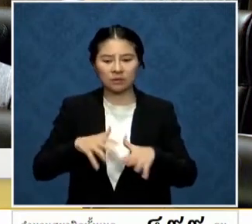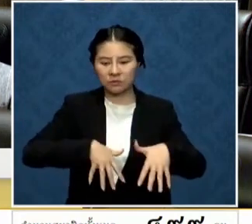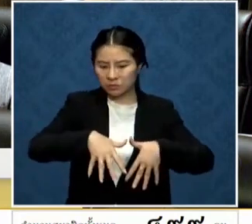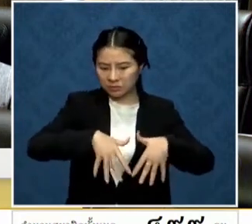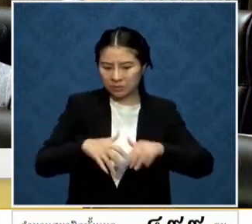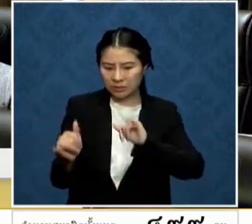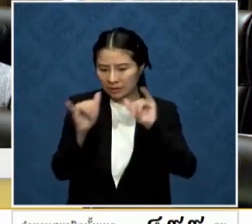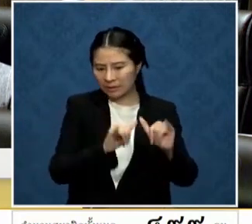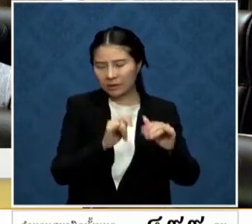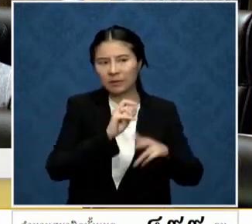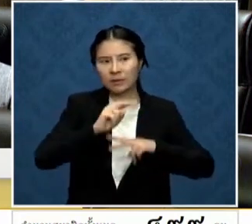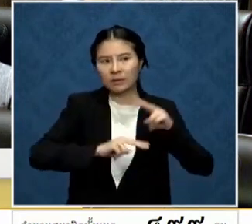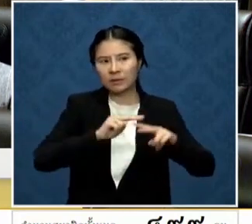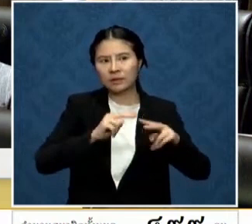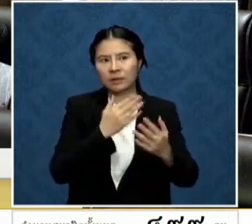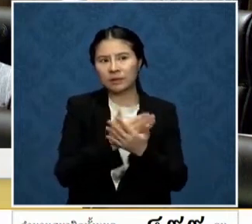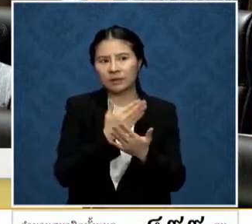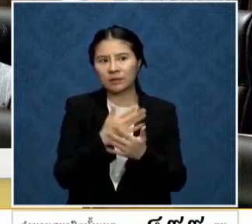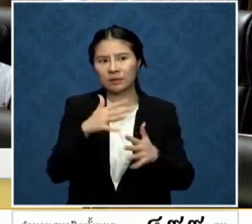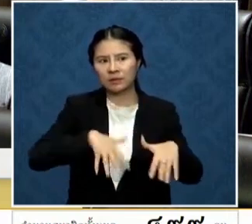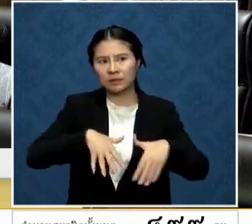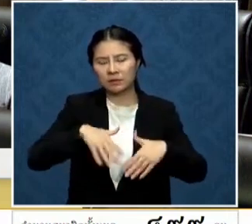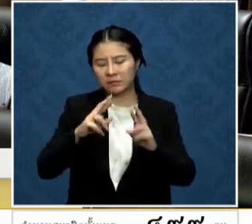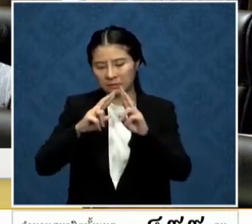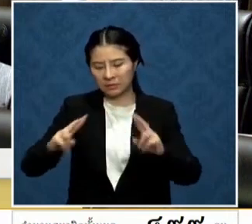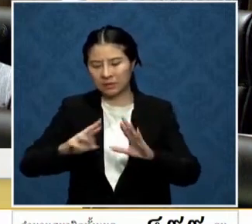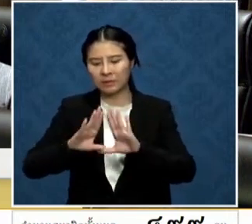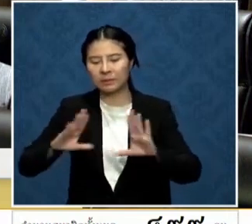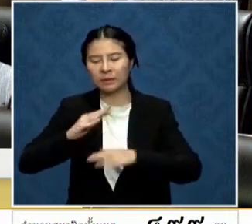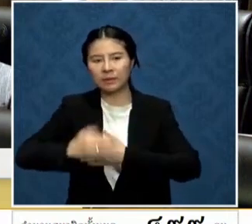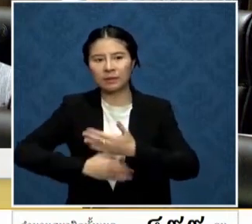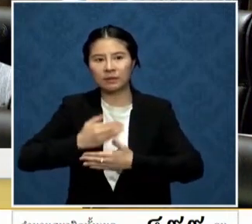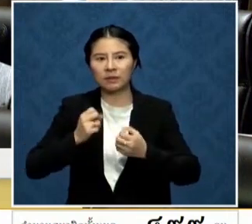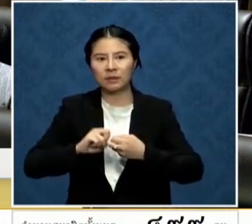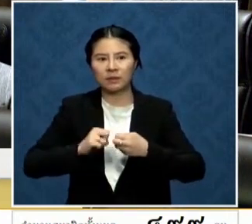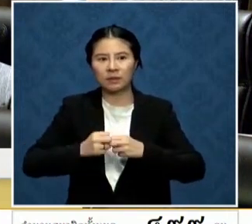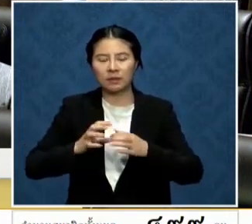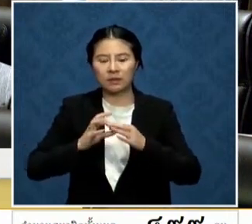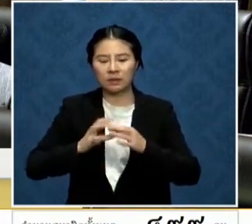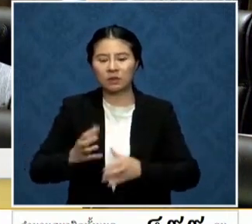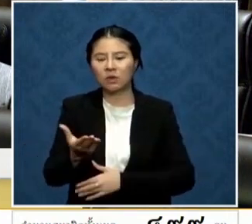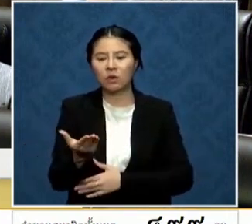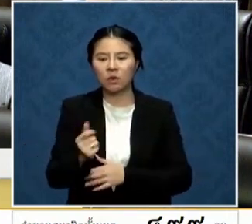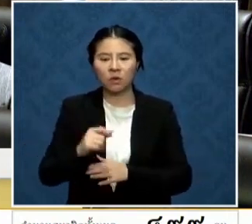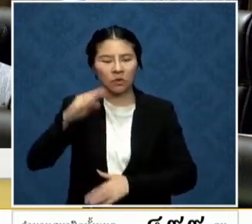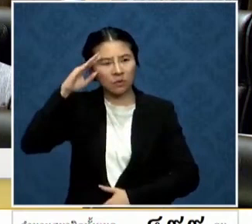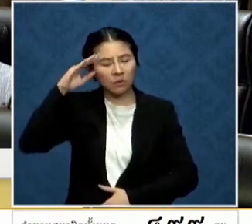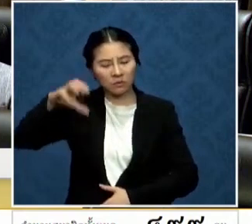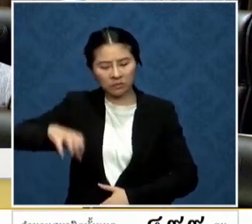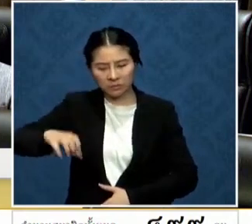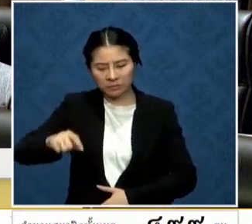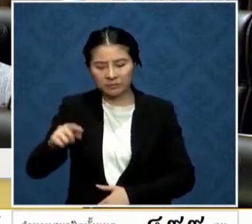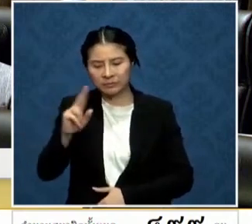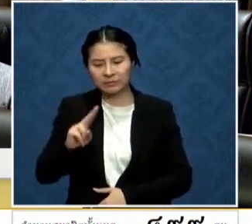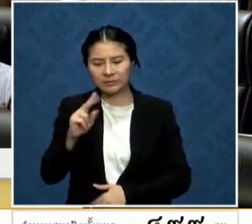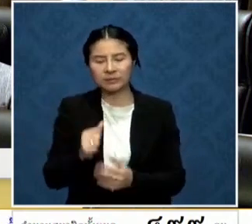ย้ายลิงไปไว้ตรงนั้นสร้างรายได้ให้กับชุมชนด้วยจะดีไหเพราะอย่างที่บอกตอนเปัญหาเรื่องการขอใช้พื้นที่ทหารเนี่ยก็เป็นปัญหาอยู่เหมือนกัน